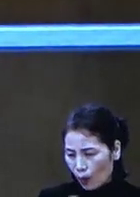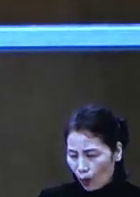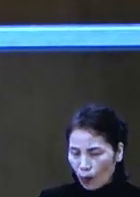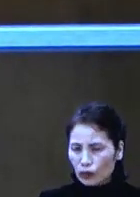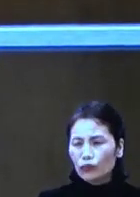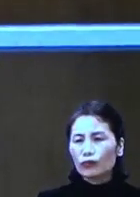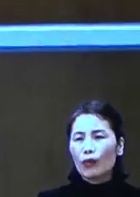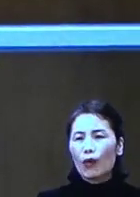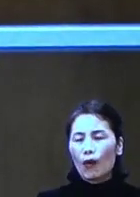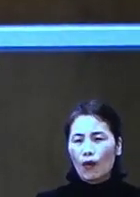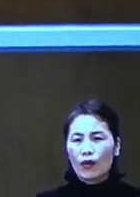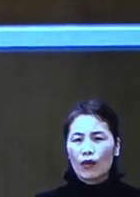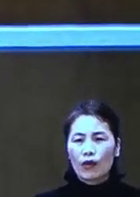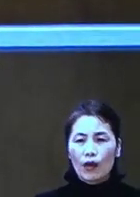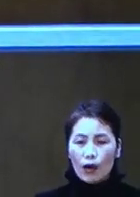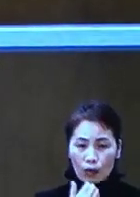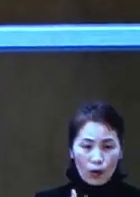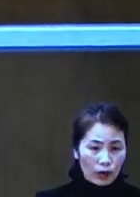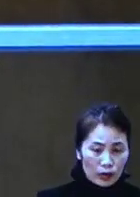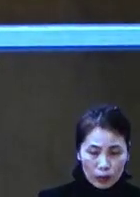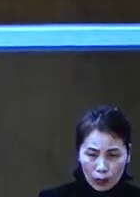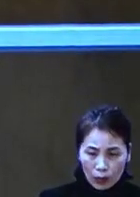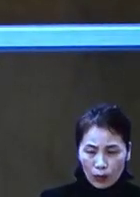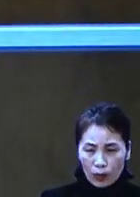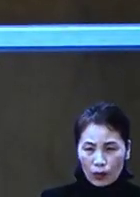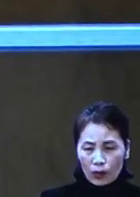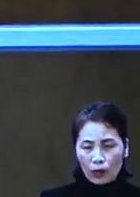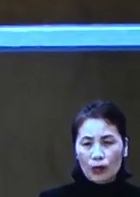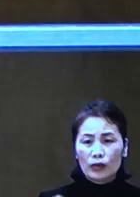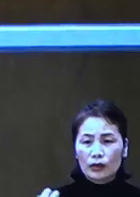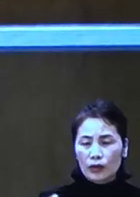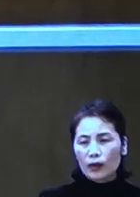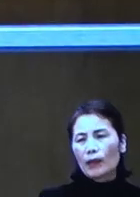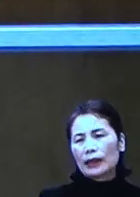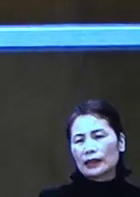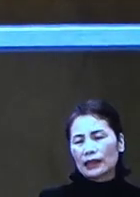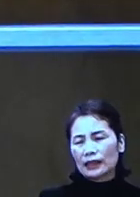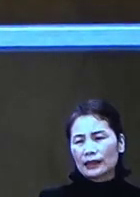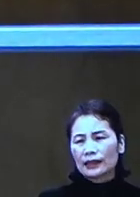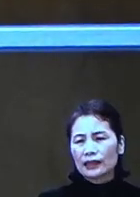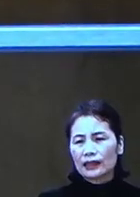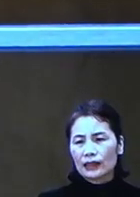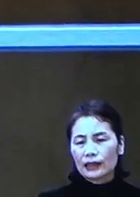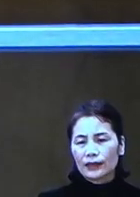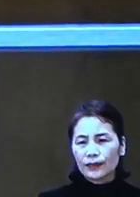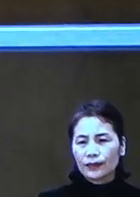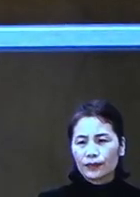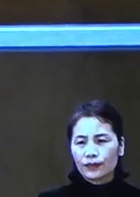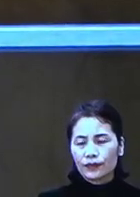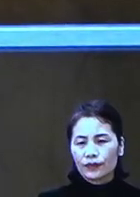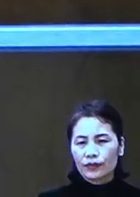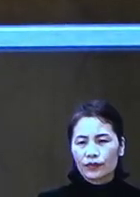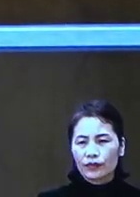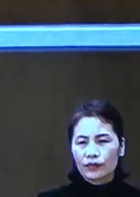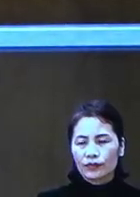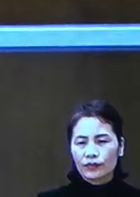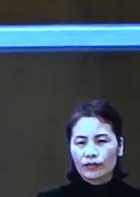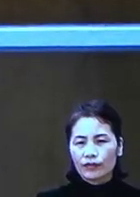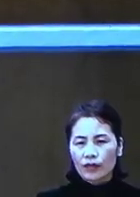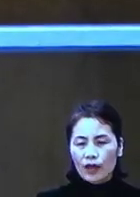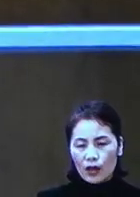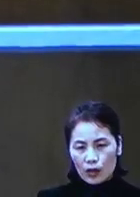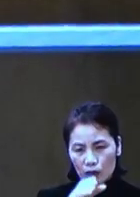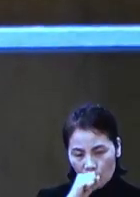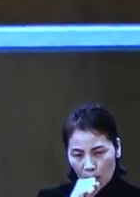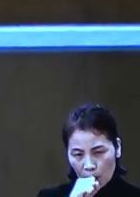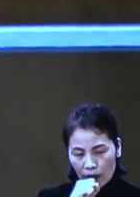마찬가지입니다. 공정과 투명을 조직 운영의 두 축으로 삼아 그 인사에도 유쾌한 반란을 일으키겠다고 하지